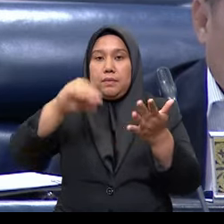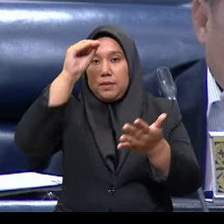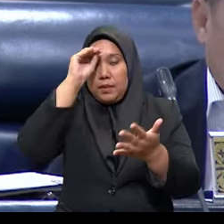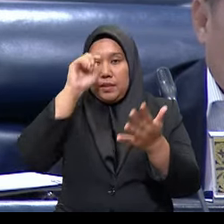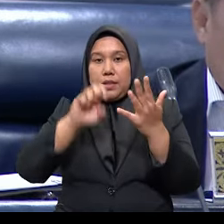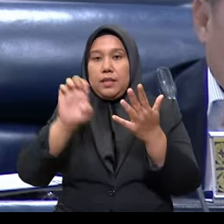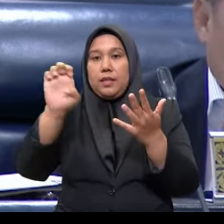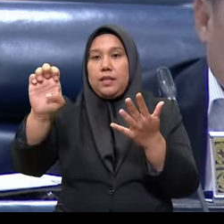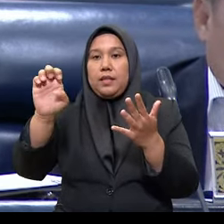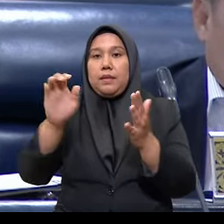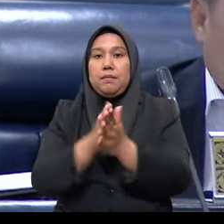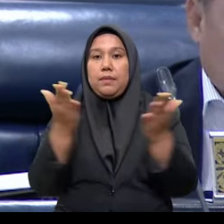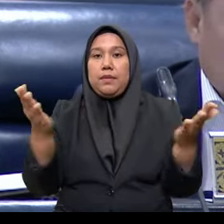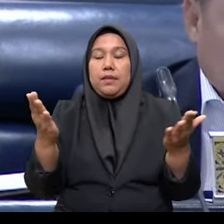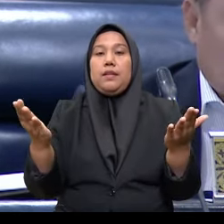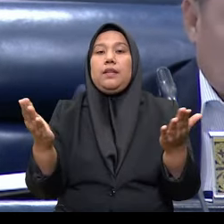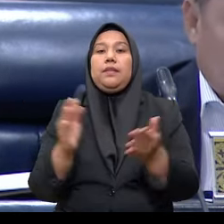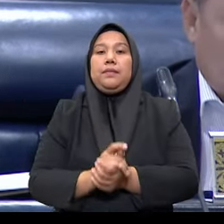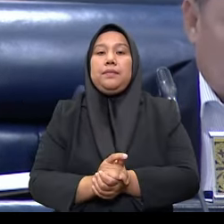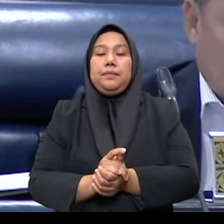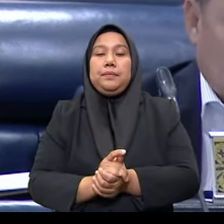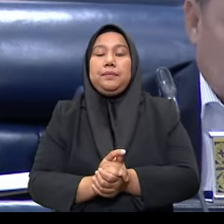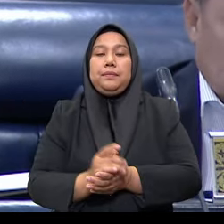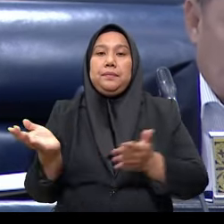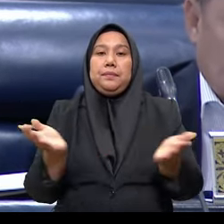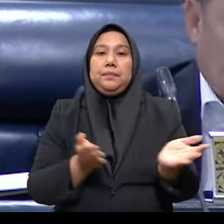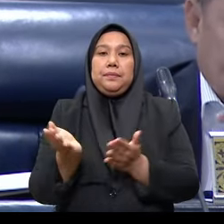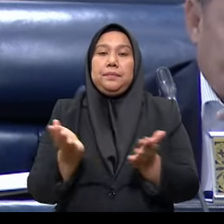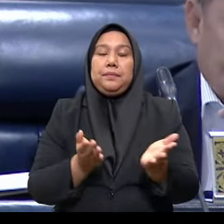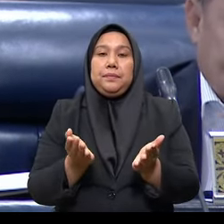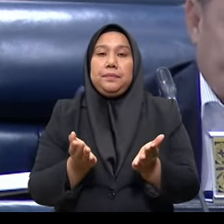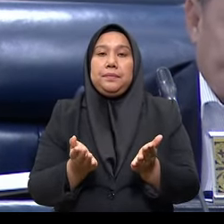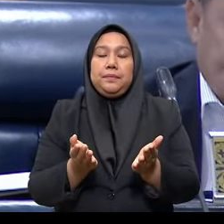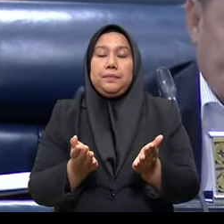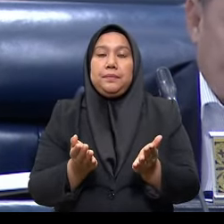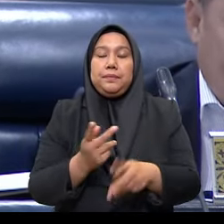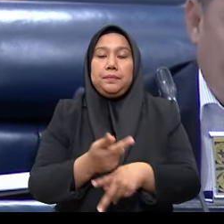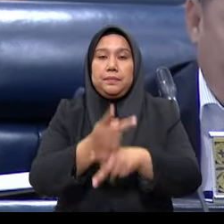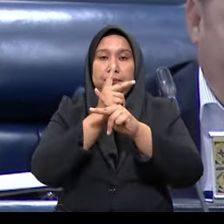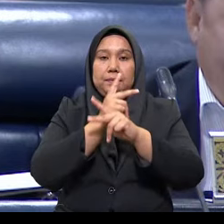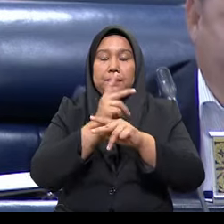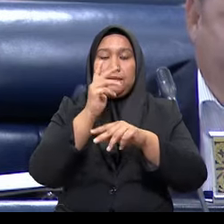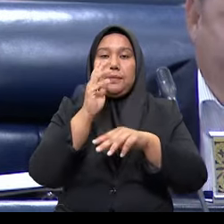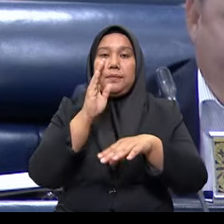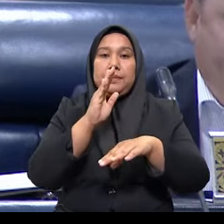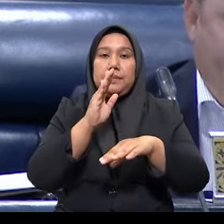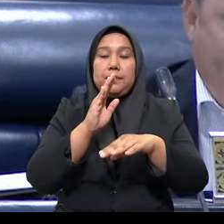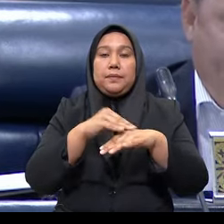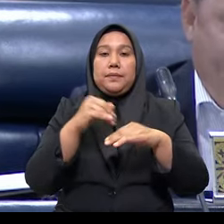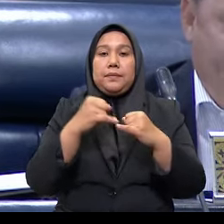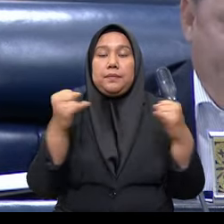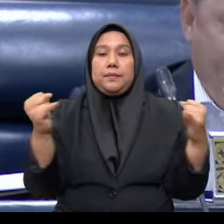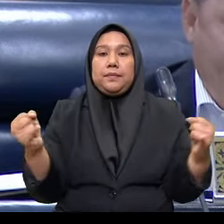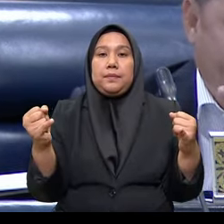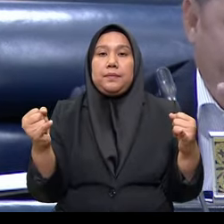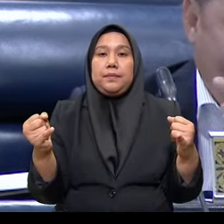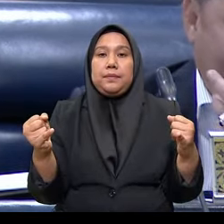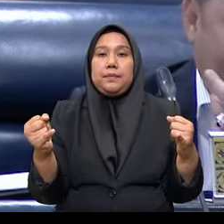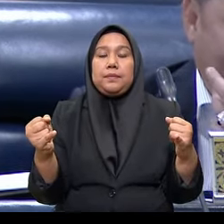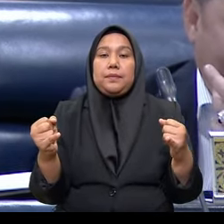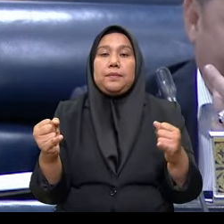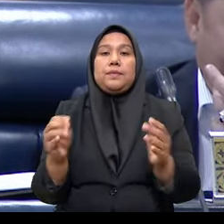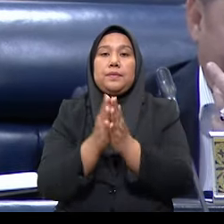dan e-surat khabar, perkhidmatan pinjaman dalam talian, katalog dalam talian, buku